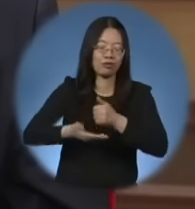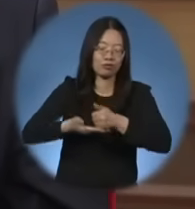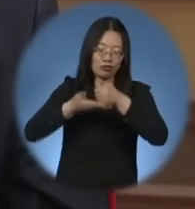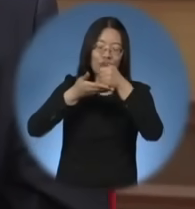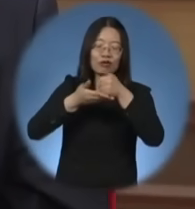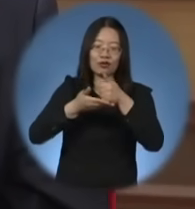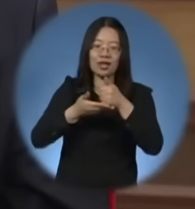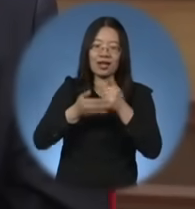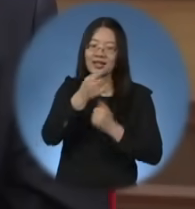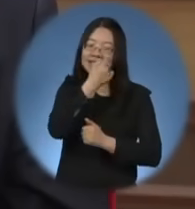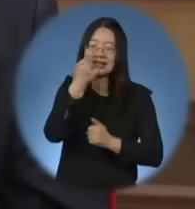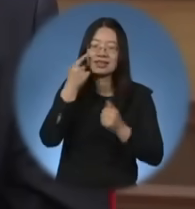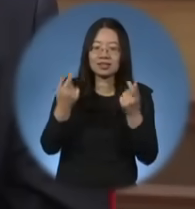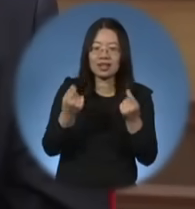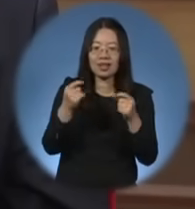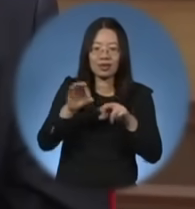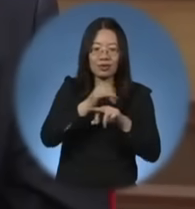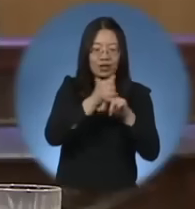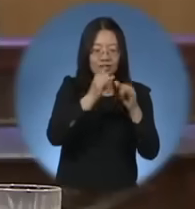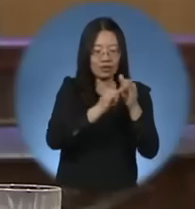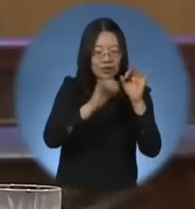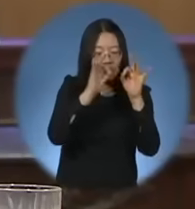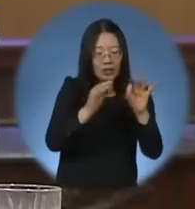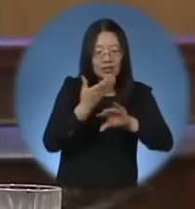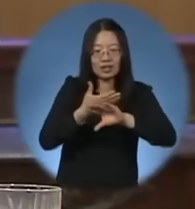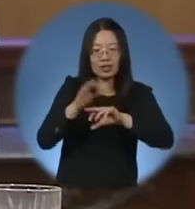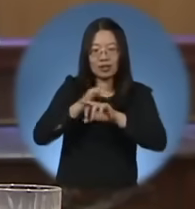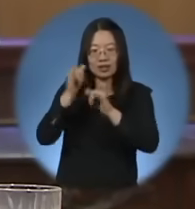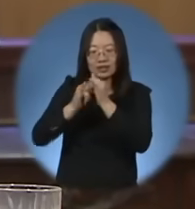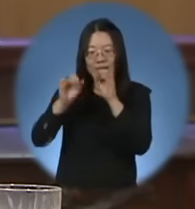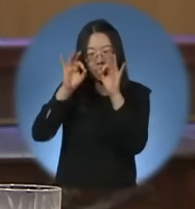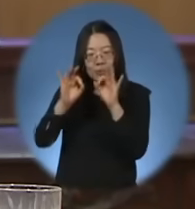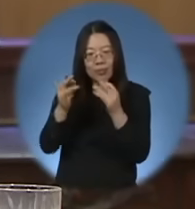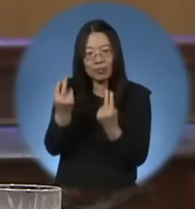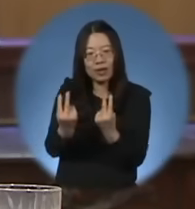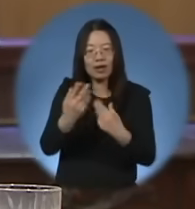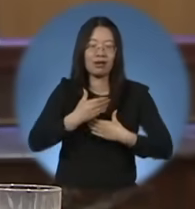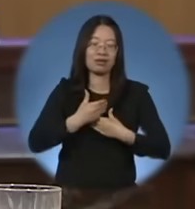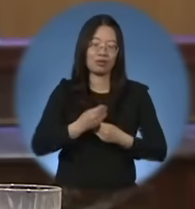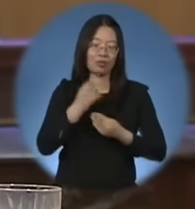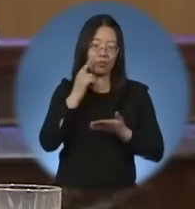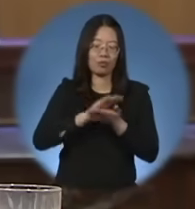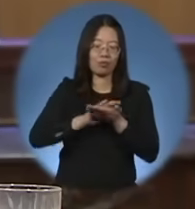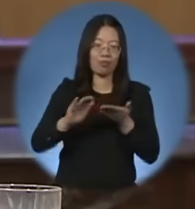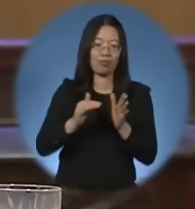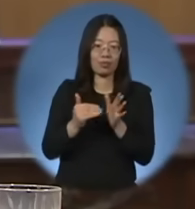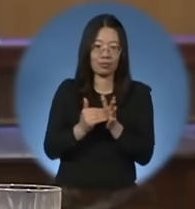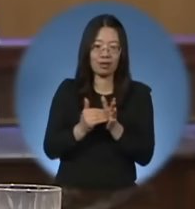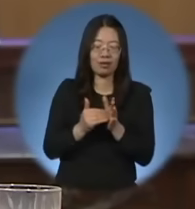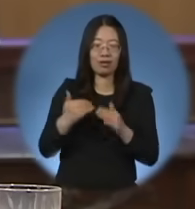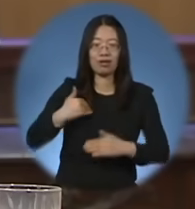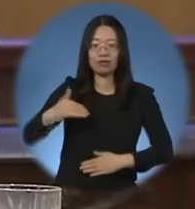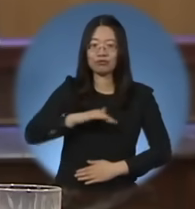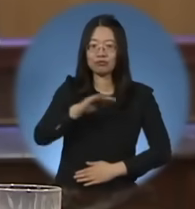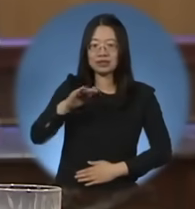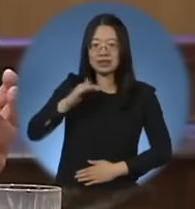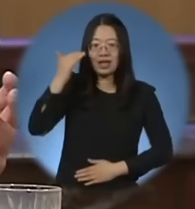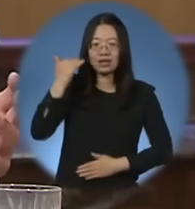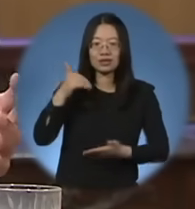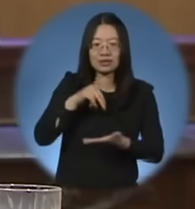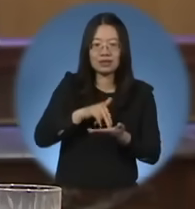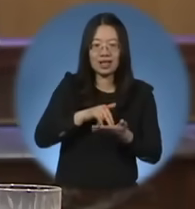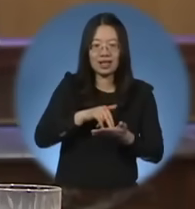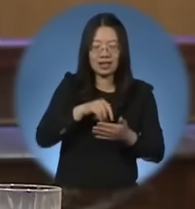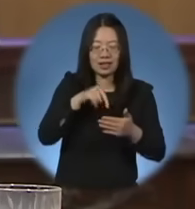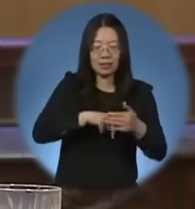거죠음 그래요 왕조 역사로 봐서 다른 왕조 역사보다는 분명히 안정적이고 평화로웠다 이걸 우리가